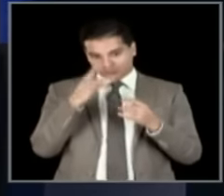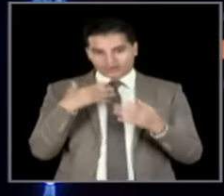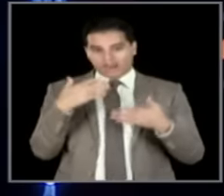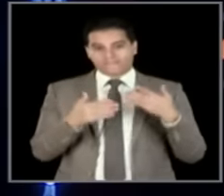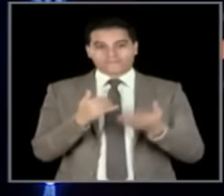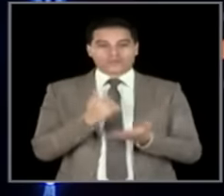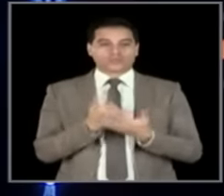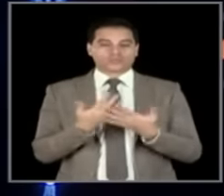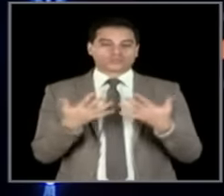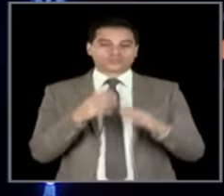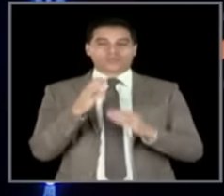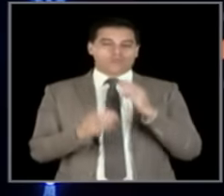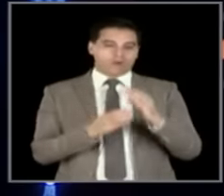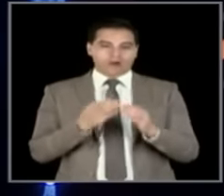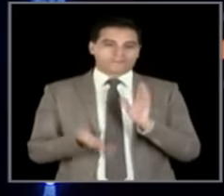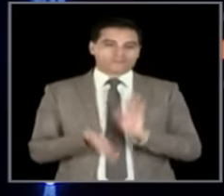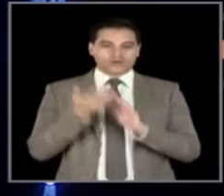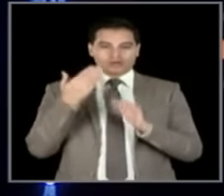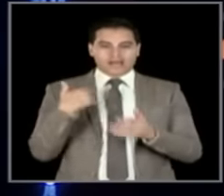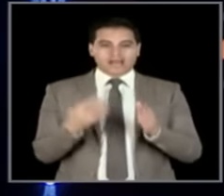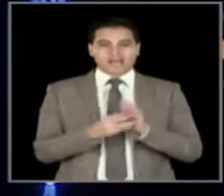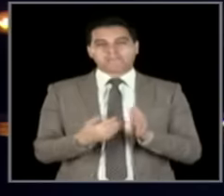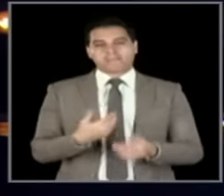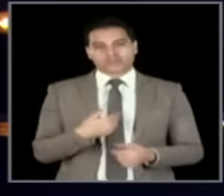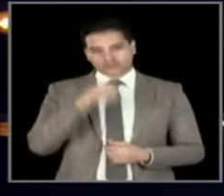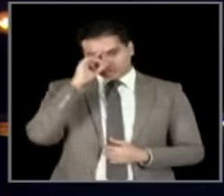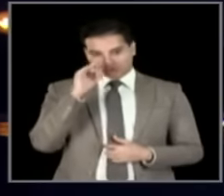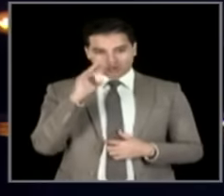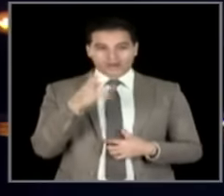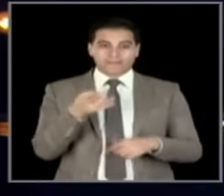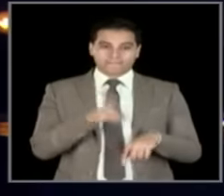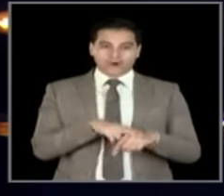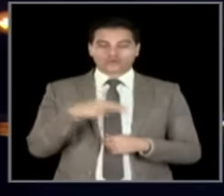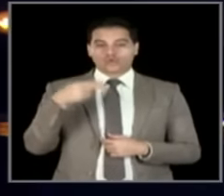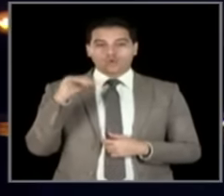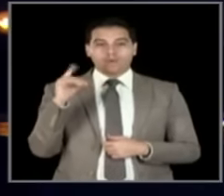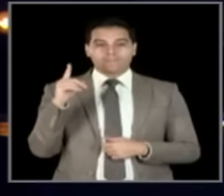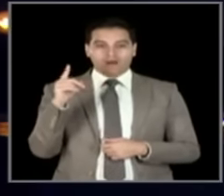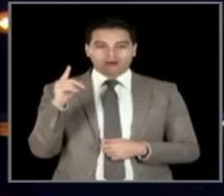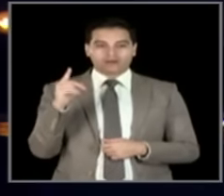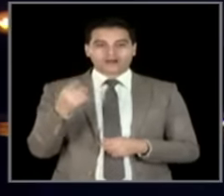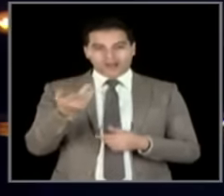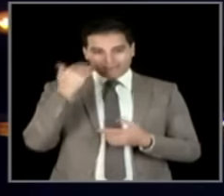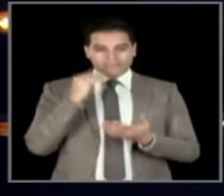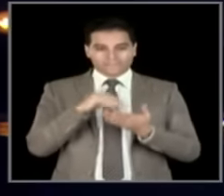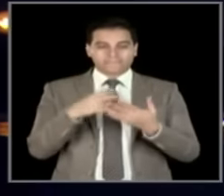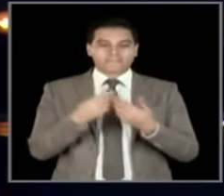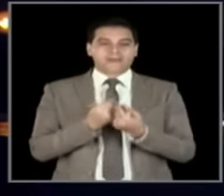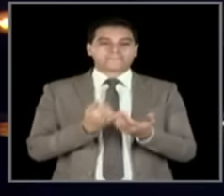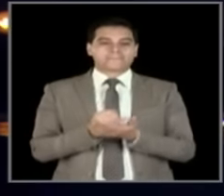الله نبقى قد المسؤوليه وقد الثقه الكبيره اللي الجامعه حطتها فينا. برضو عمر شارك قبل كده مع